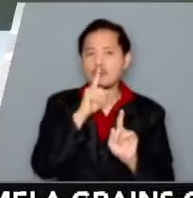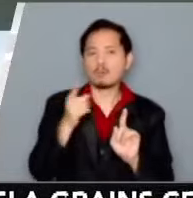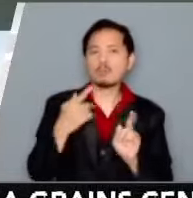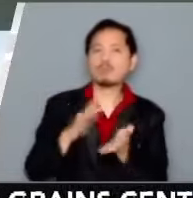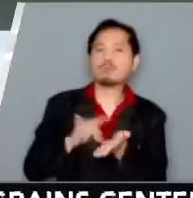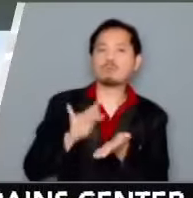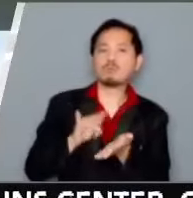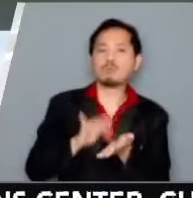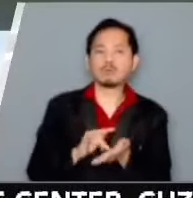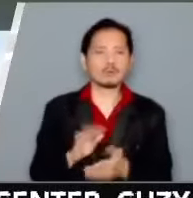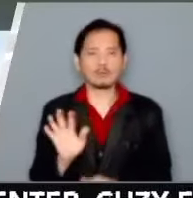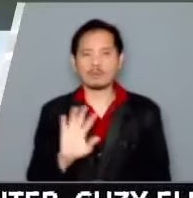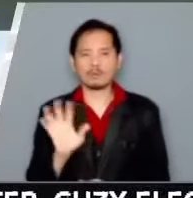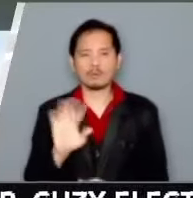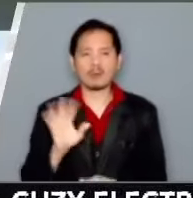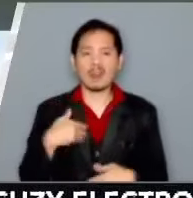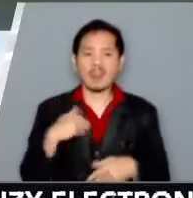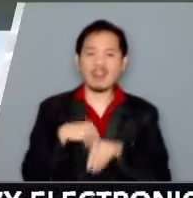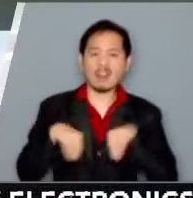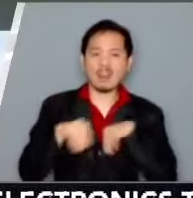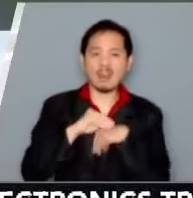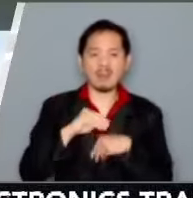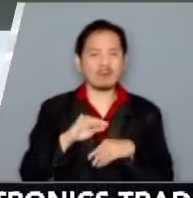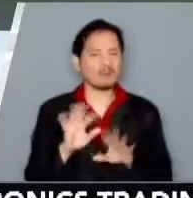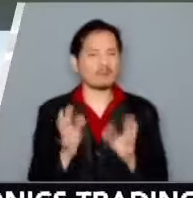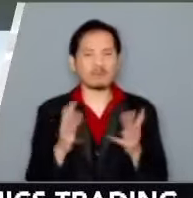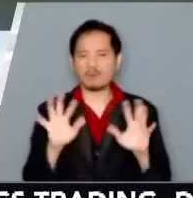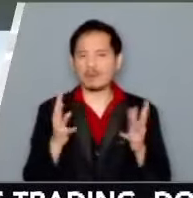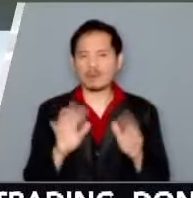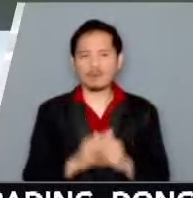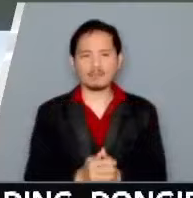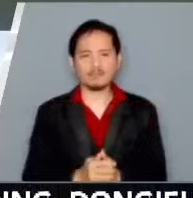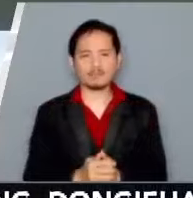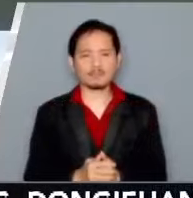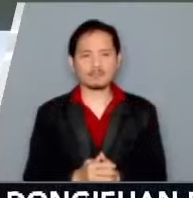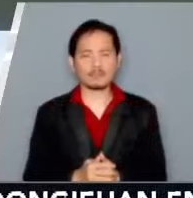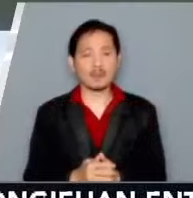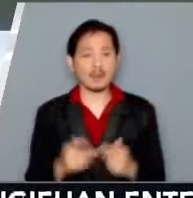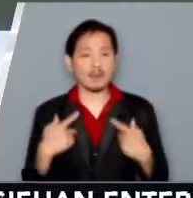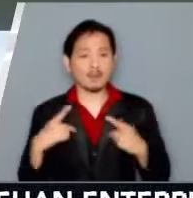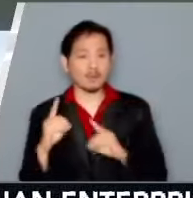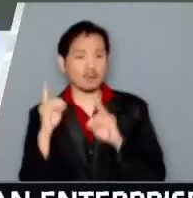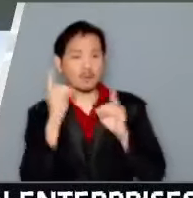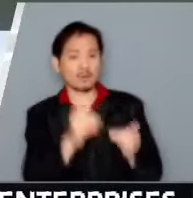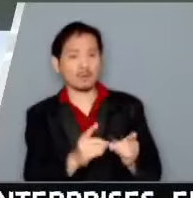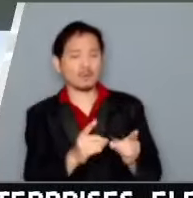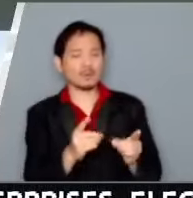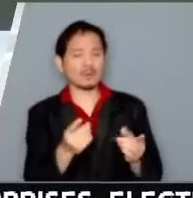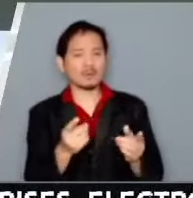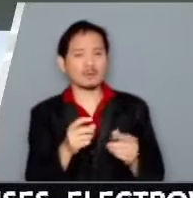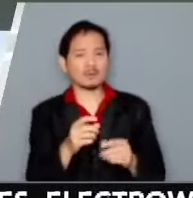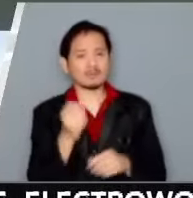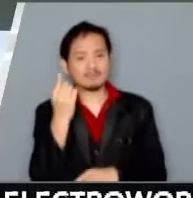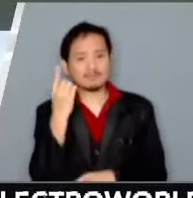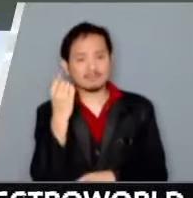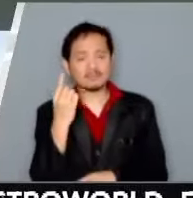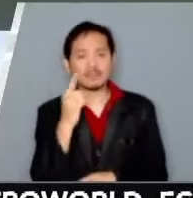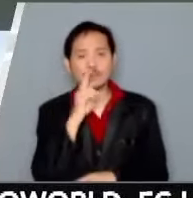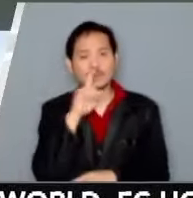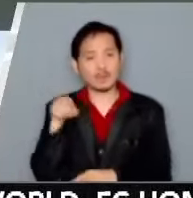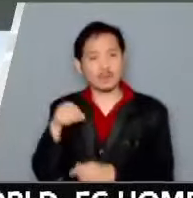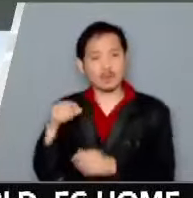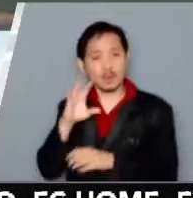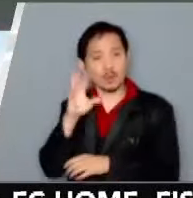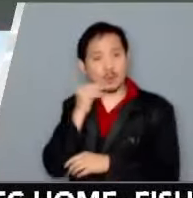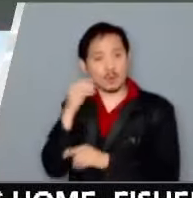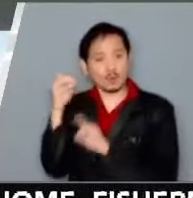so, despite the fact that the donors there, hindi pwedeng mapaboran yung grupo ng donor. No?